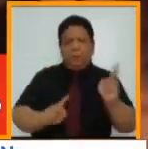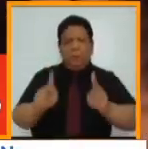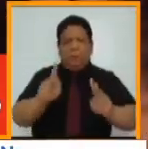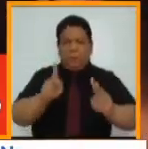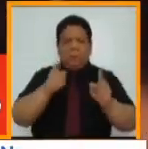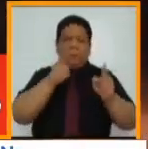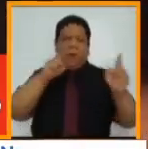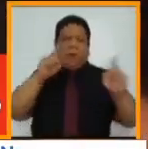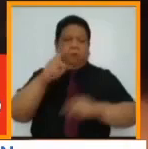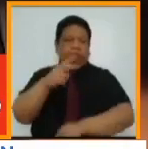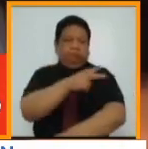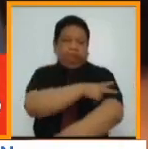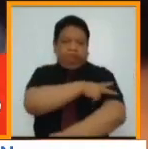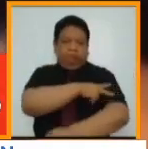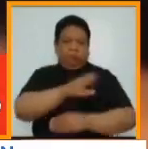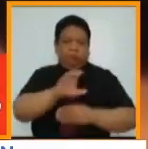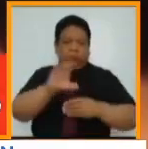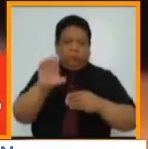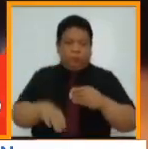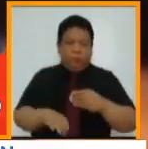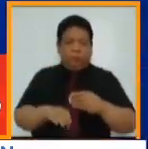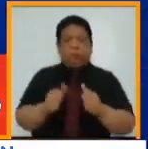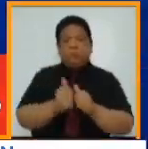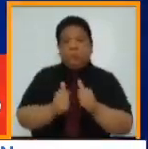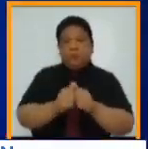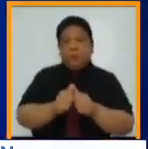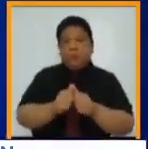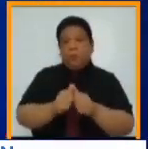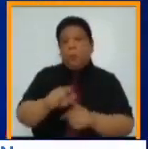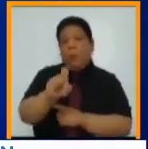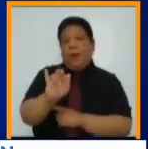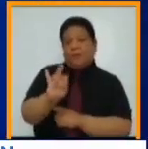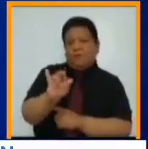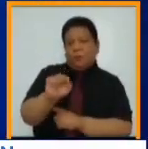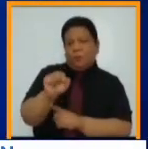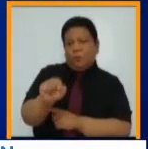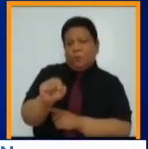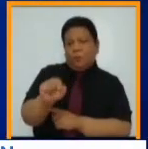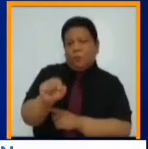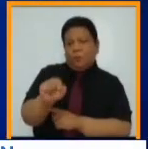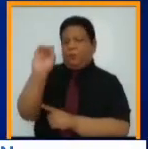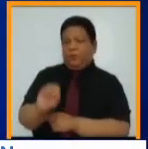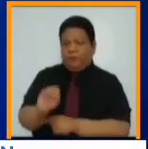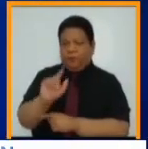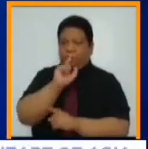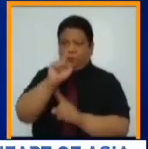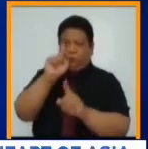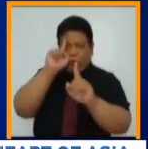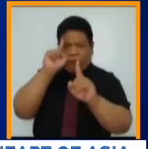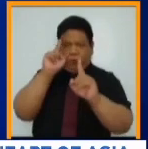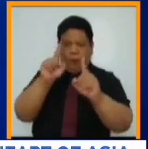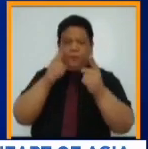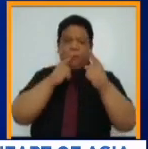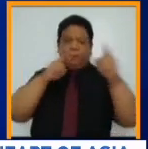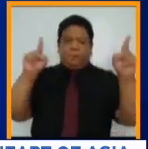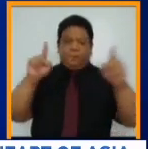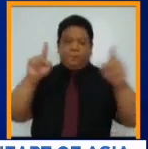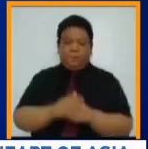117.20% ng target population na dapat mabakunahan. Very challenging ang start naton sa atong vaccination. So ano ginugba sa atong